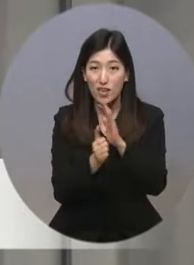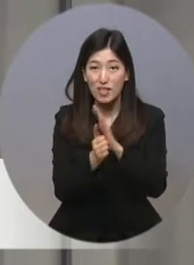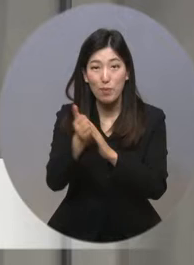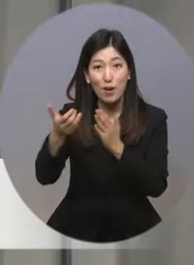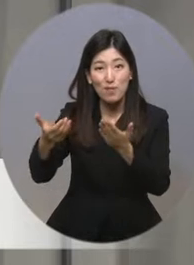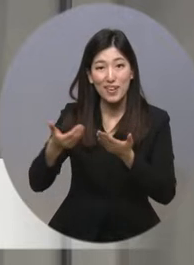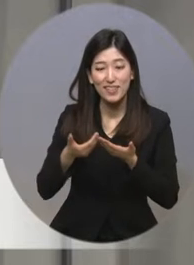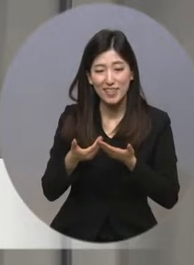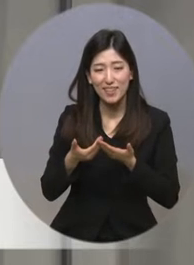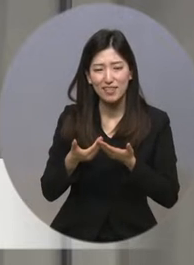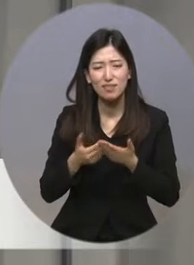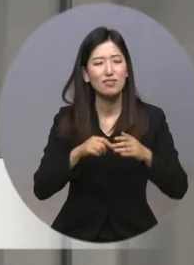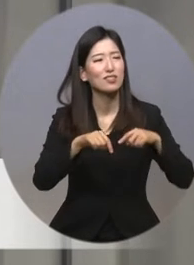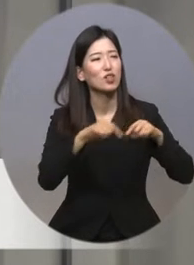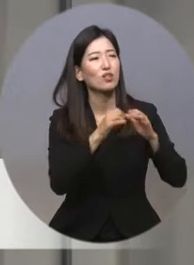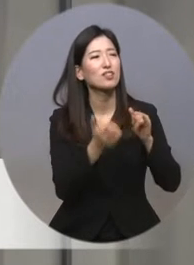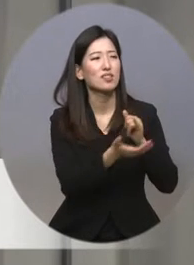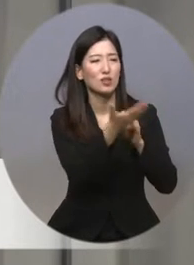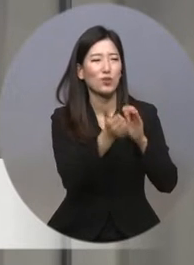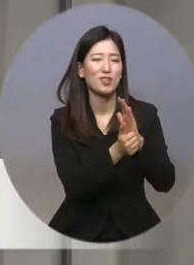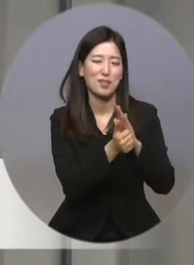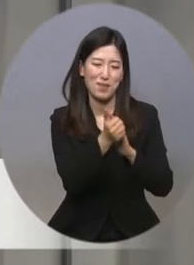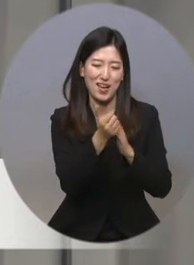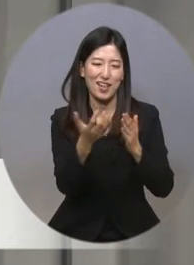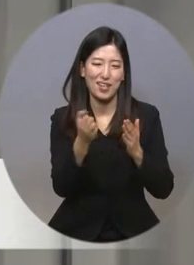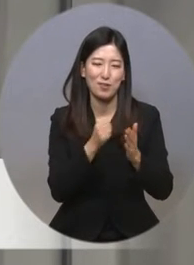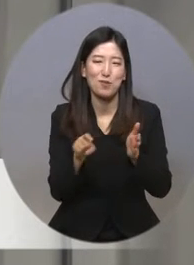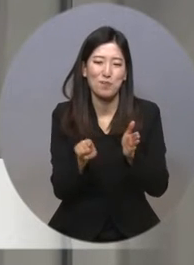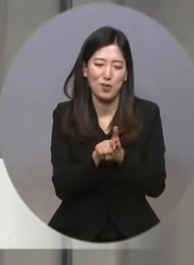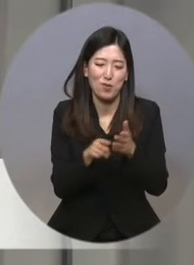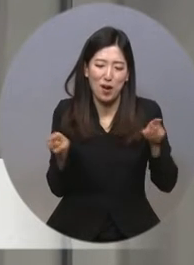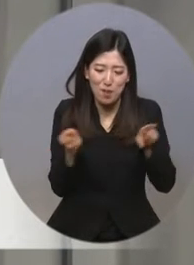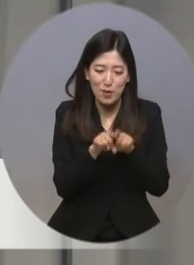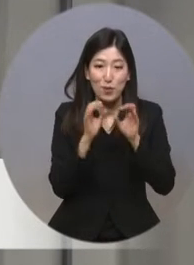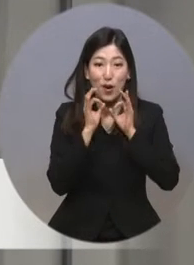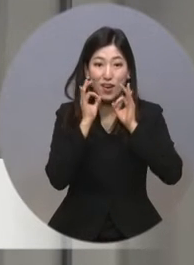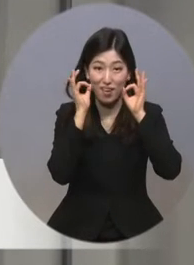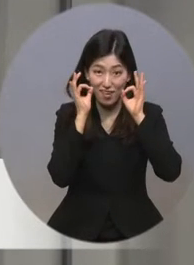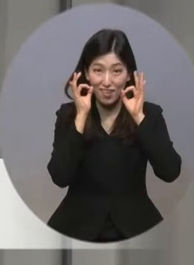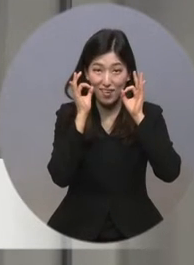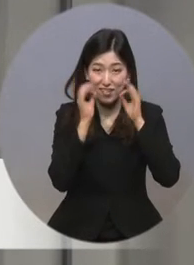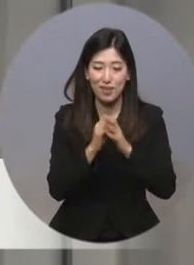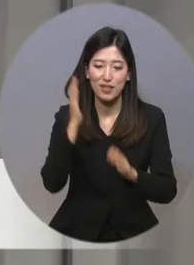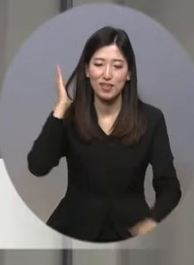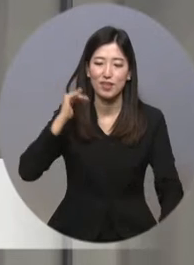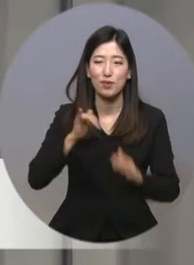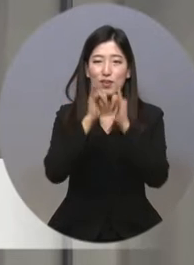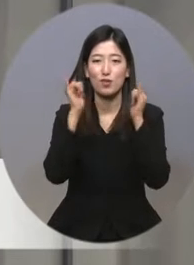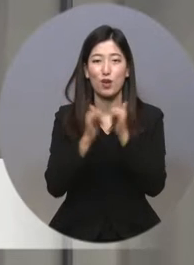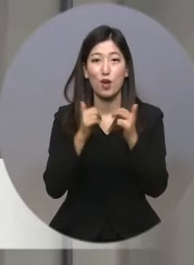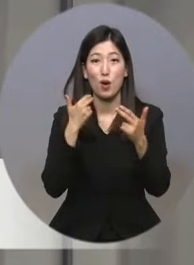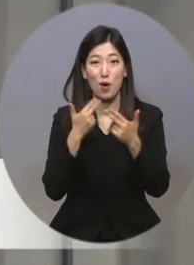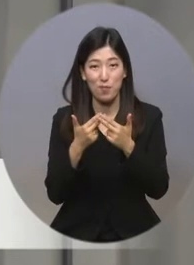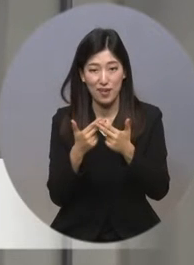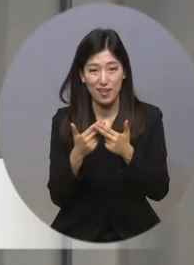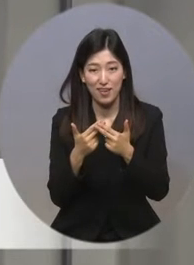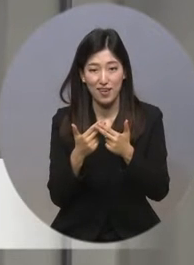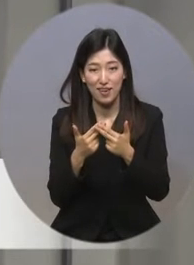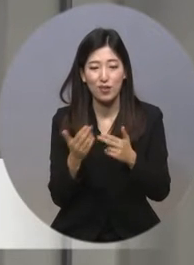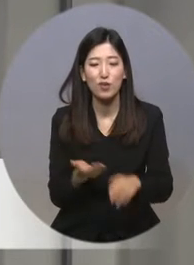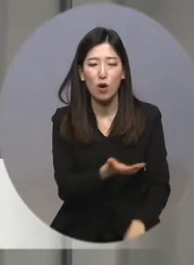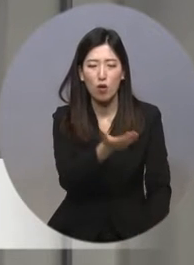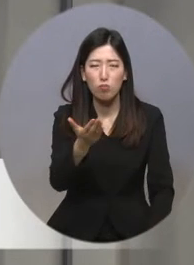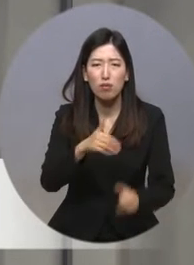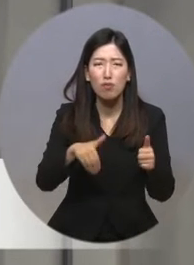해도 희망을 가져 주시고 믿고 학생 하시면 우유 다 붙인 이빨 뽑기 서평택 그리고 활동에서 여러분 들의